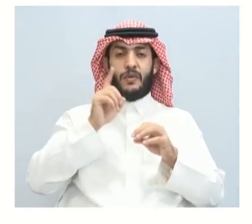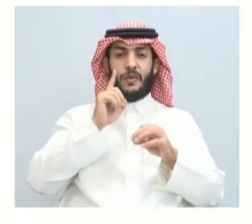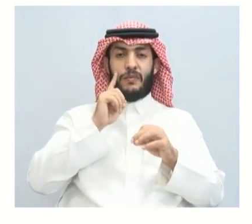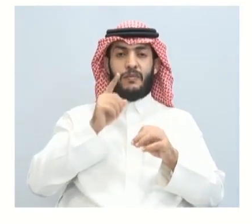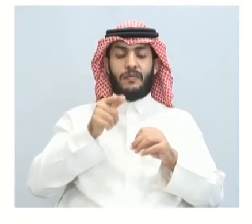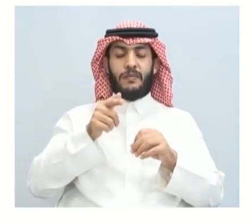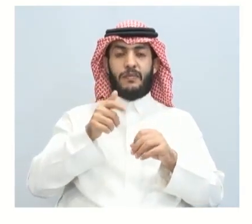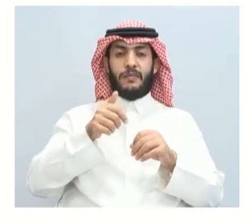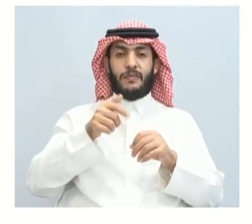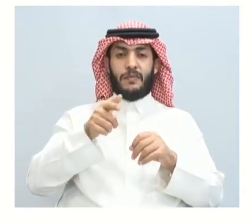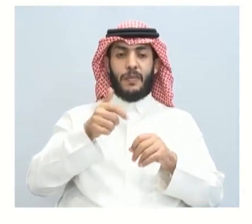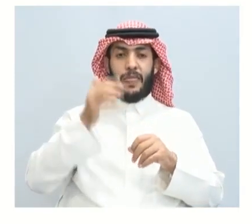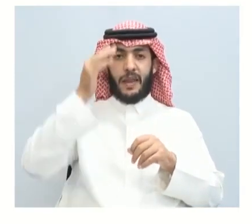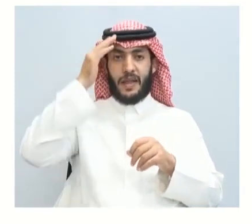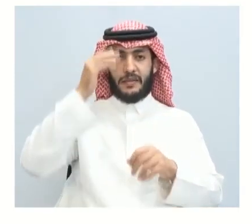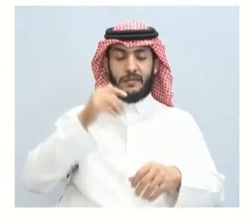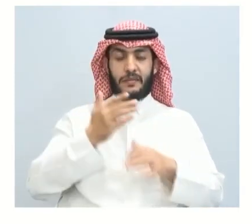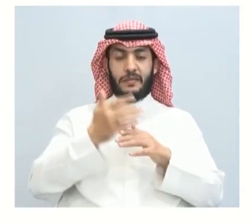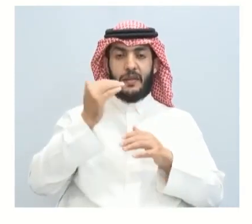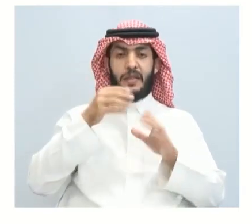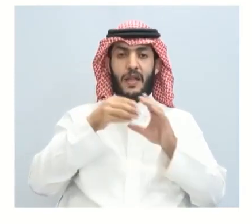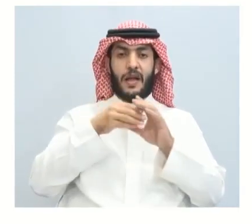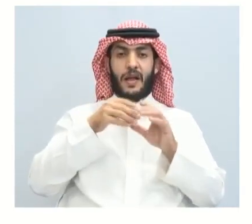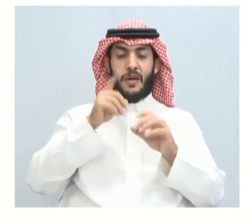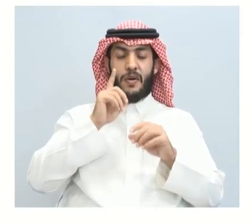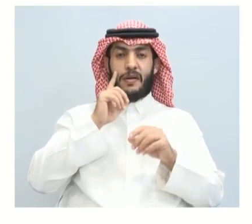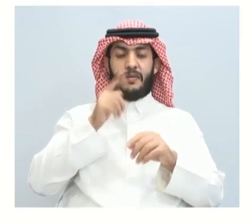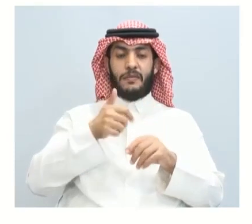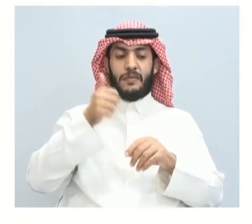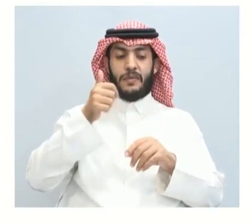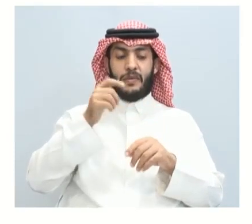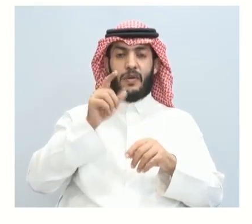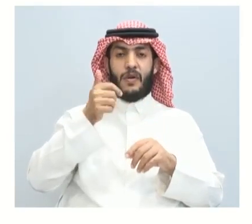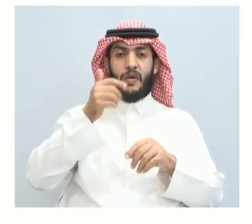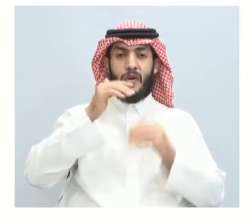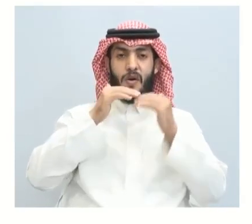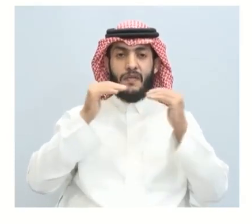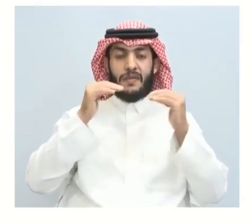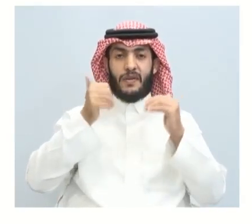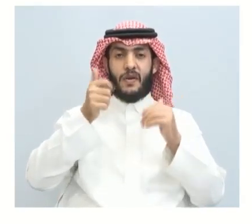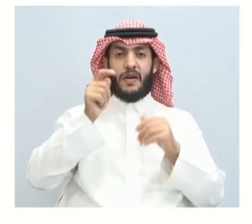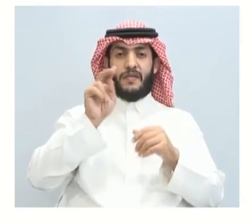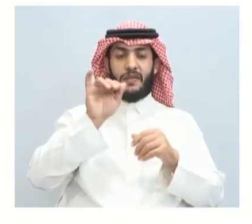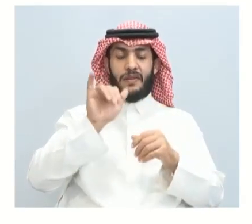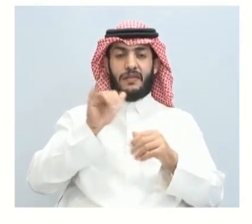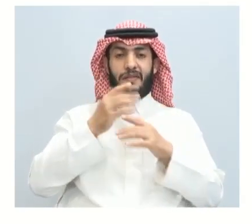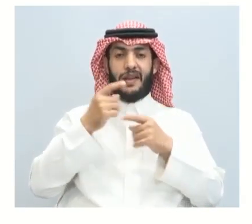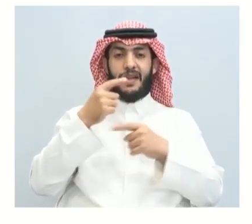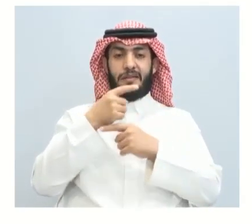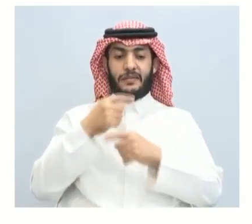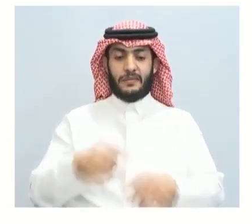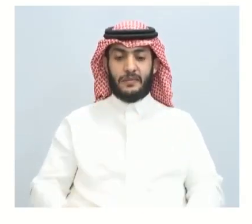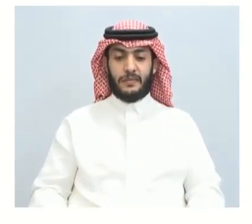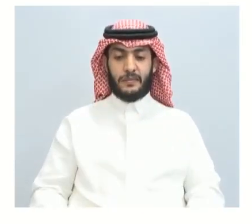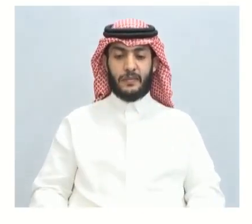يعطيني يعني راسي اما اللي داخل الام فبالتالي حيكون افقي ولكن حيكون العكس يعني اذا كانت